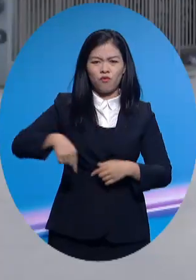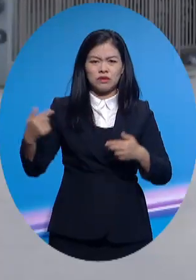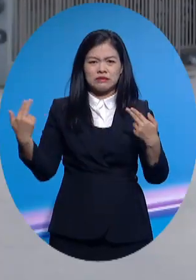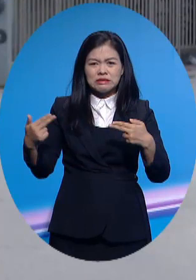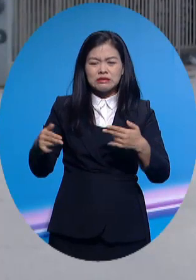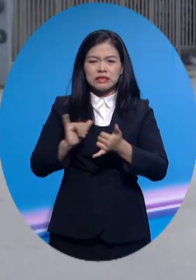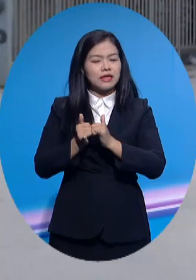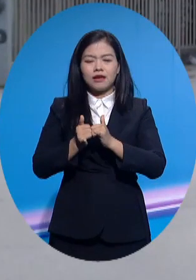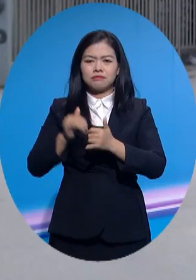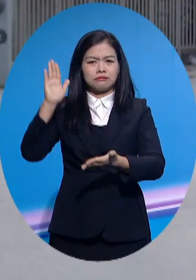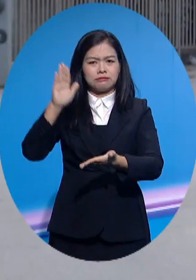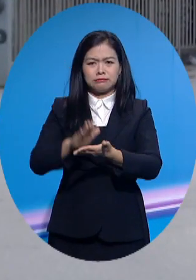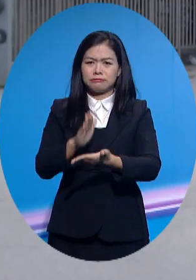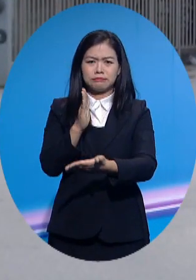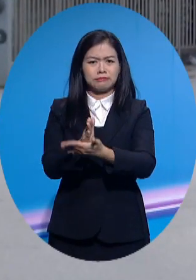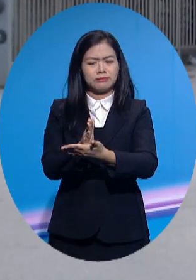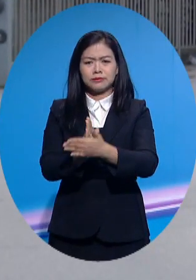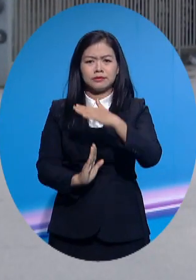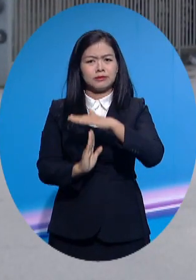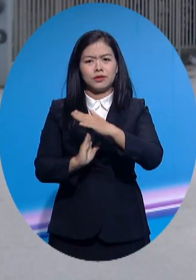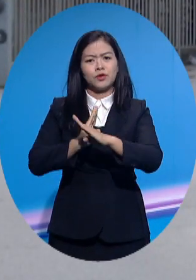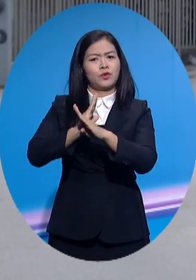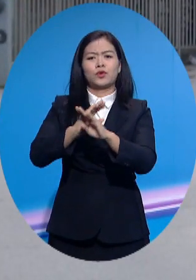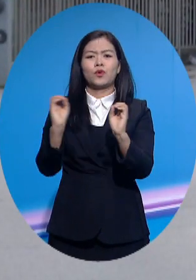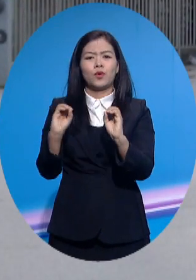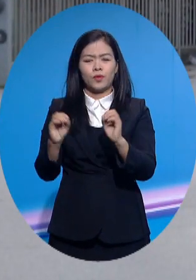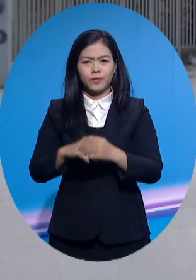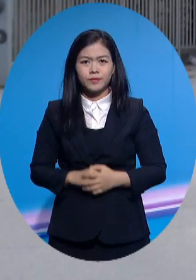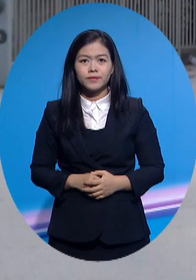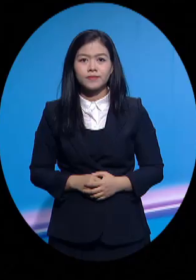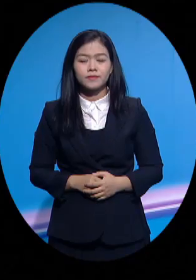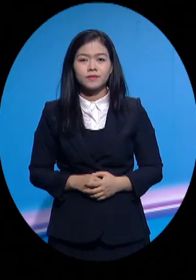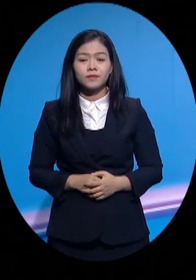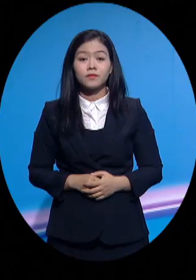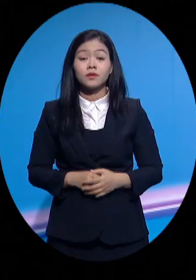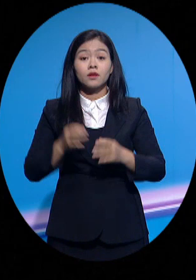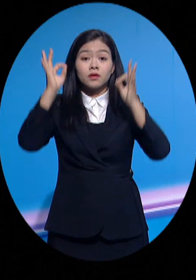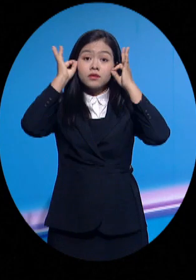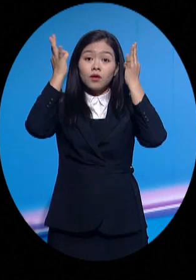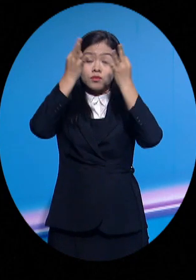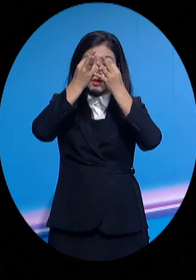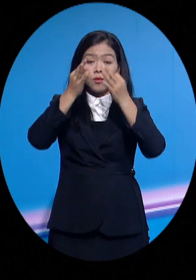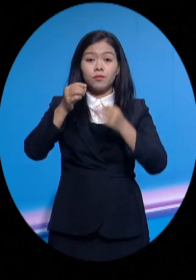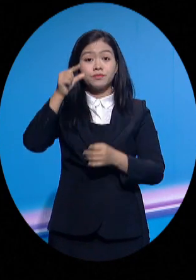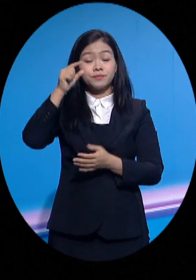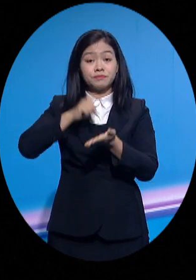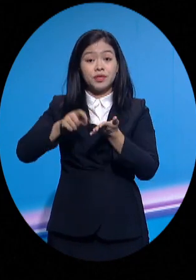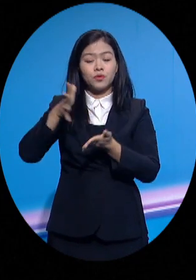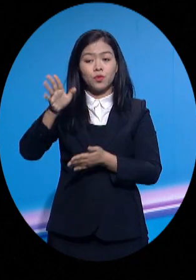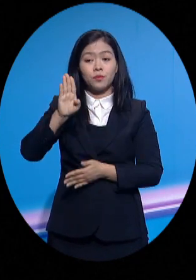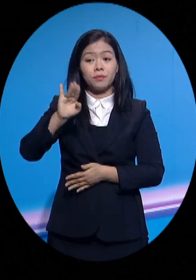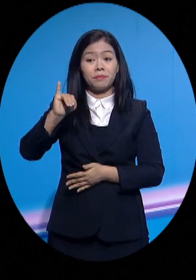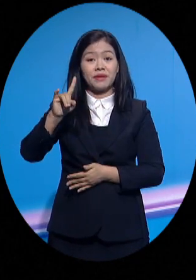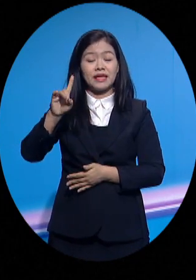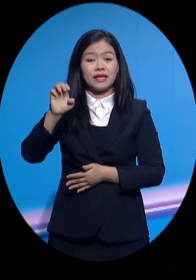số nguồn tin cho biết Mỹ đã đề nghị phía thổ nhi kỳ làm trung gian hòa giải với tang tổng thống Joe biden cam kết sẽ có phản ứng ngoại giao